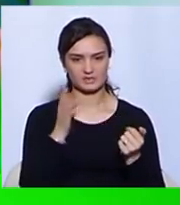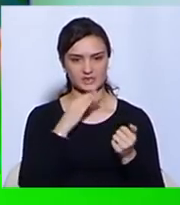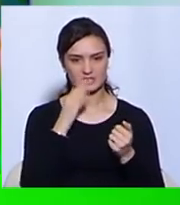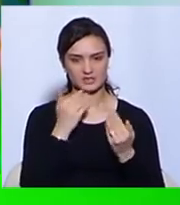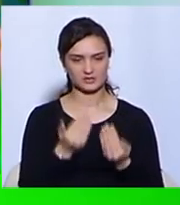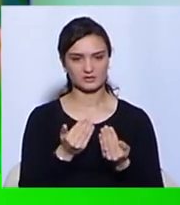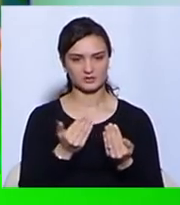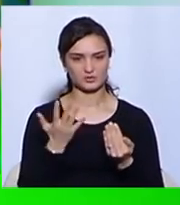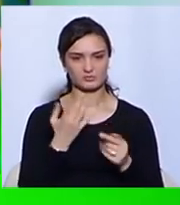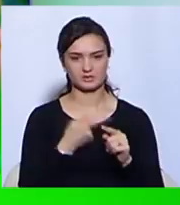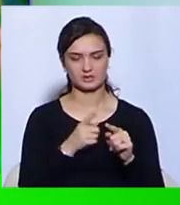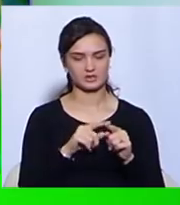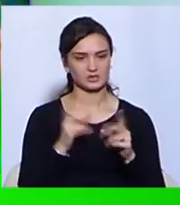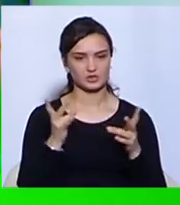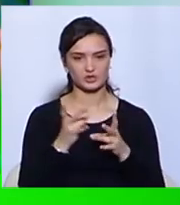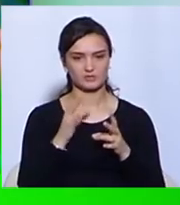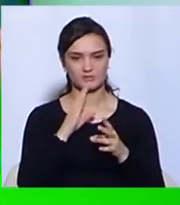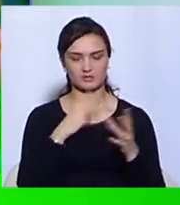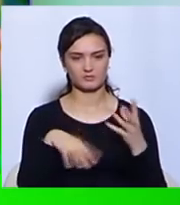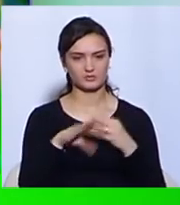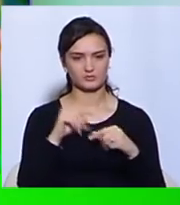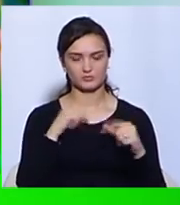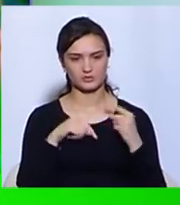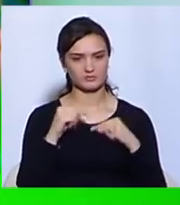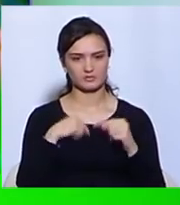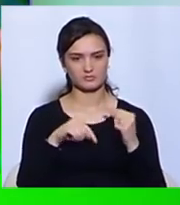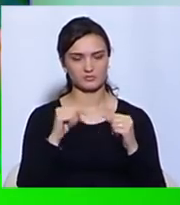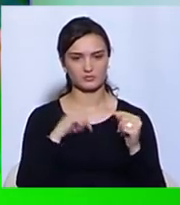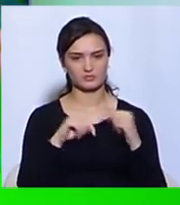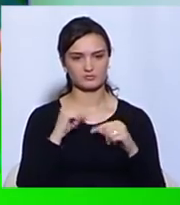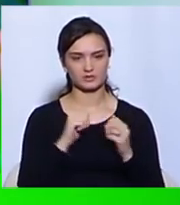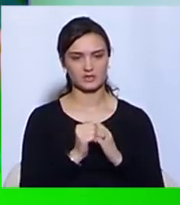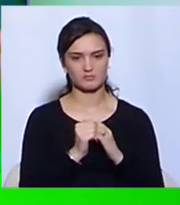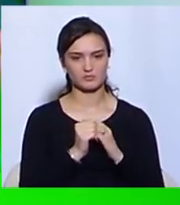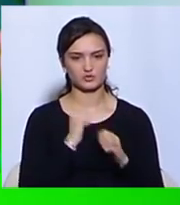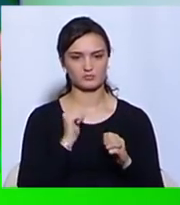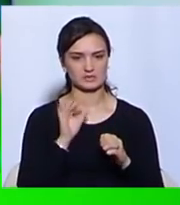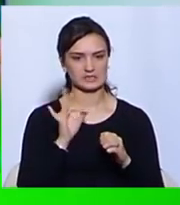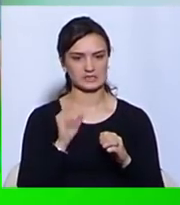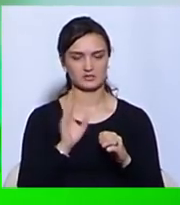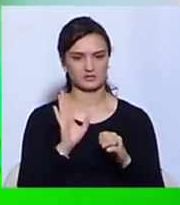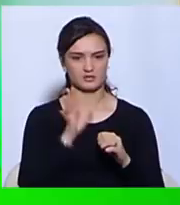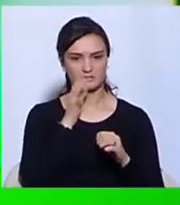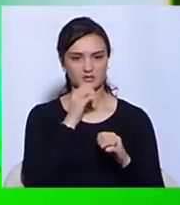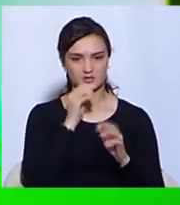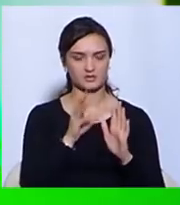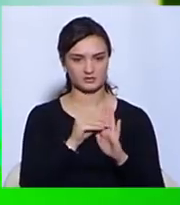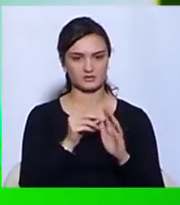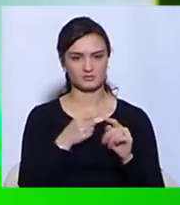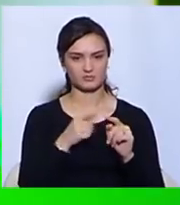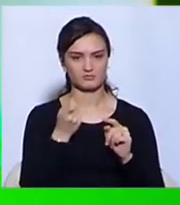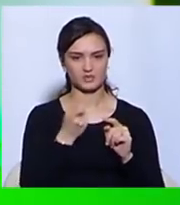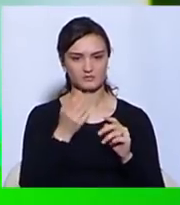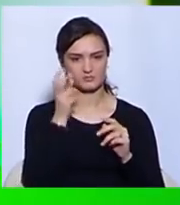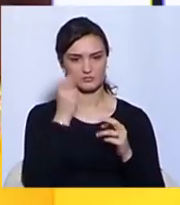წყალი, რომელიც ძალიან სჭირდება ქალბატონებს, მით უფრო რომ ორგანიზმის გამოშრობის რისკი იზრდება ასაკთან ერთად. მარცვლეულის